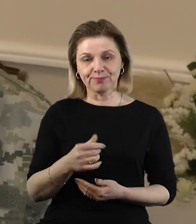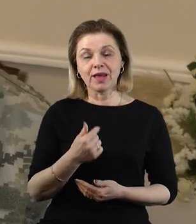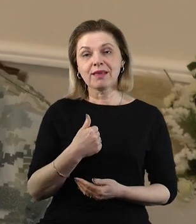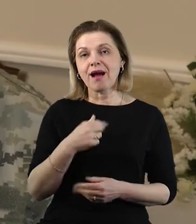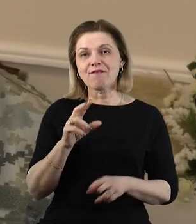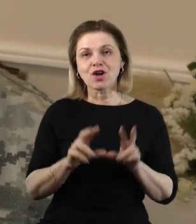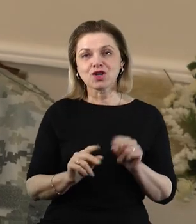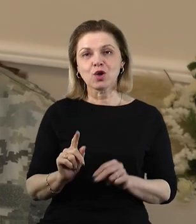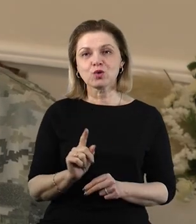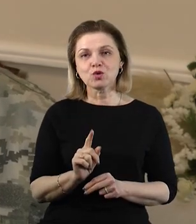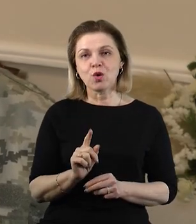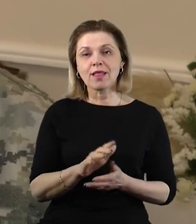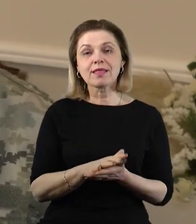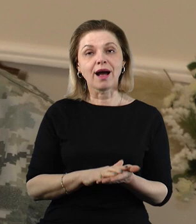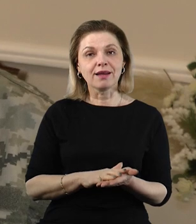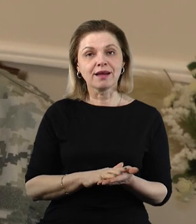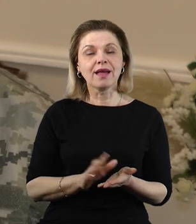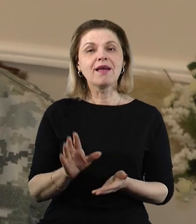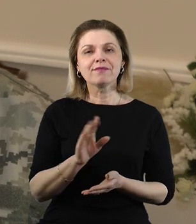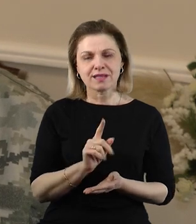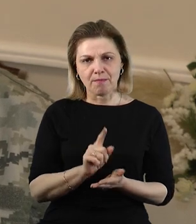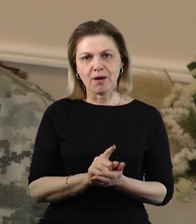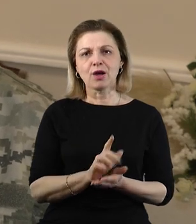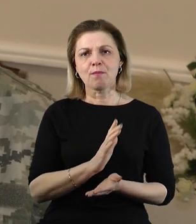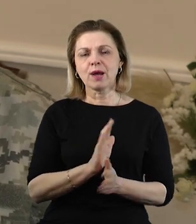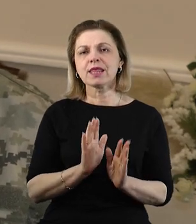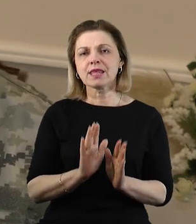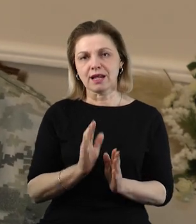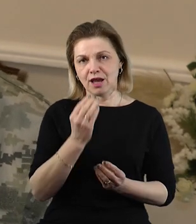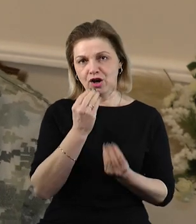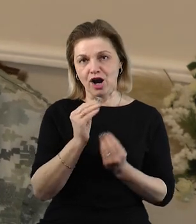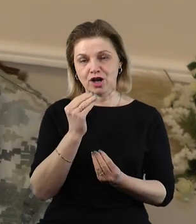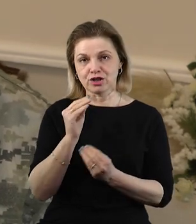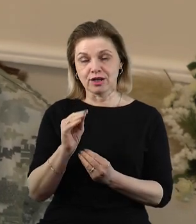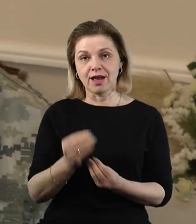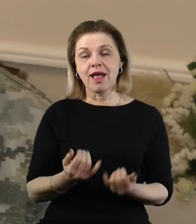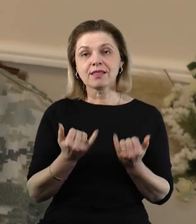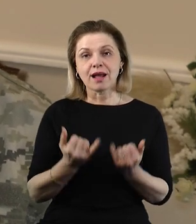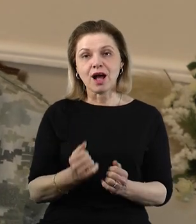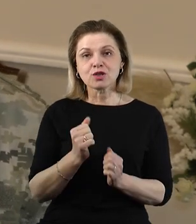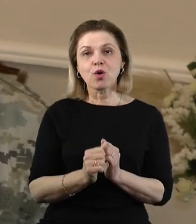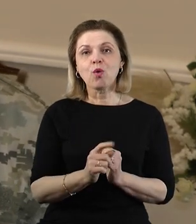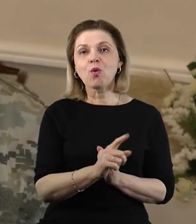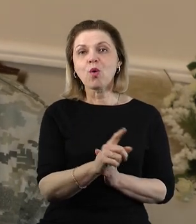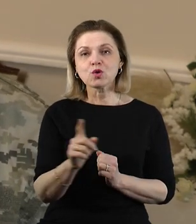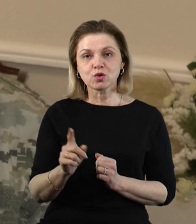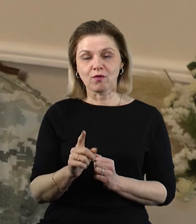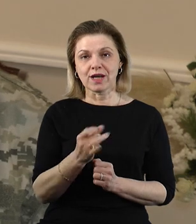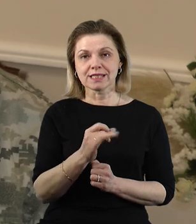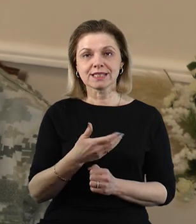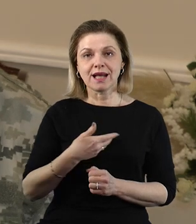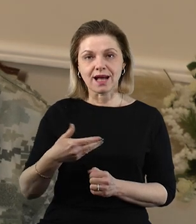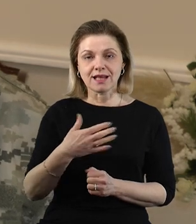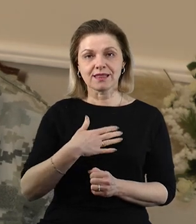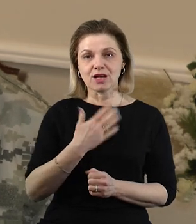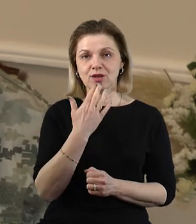вважаю що далі все має бути тільки краще Наразі у кожного з нас у